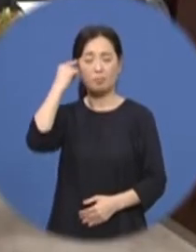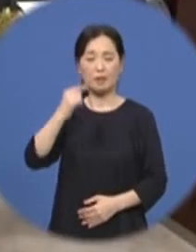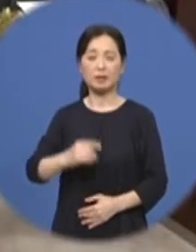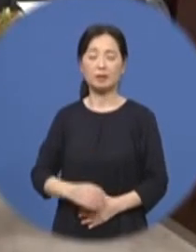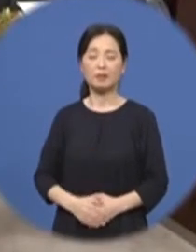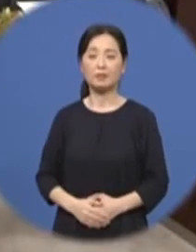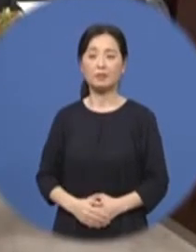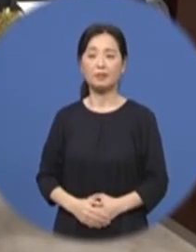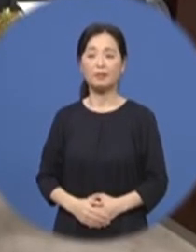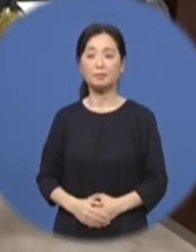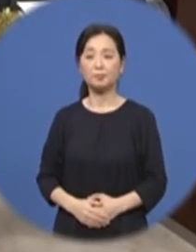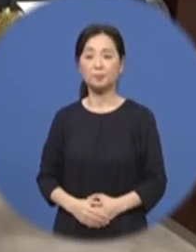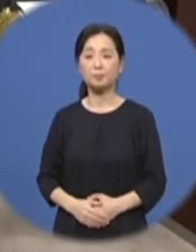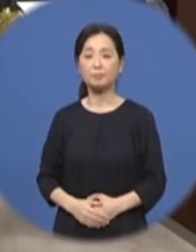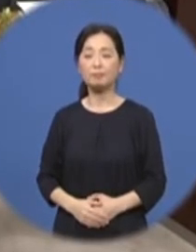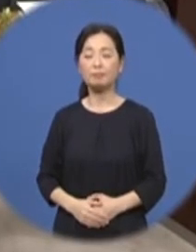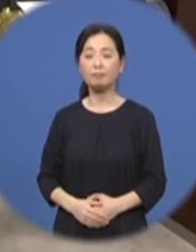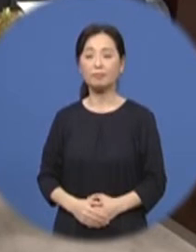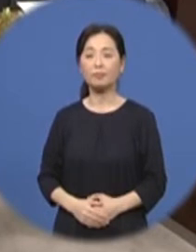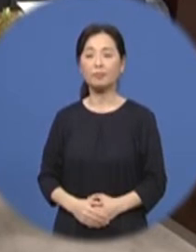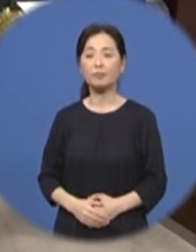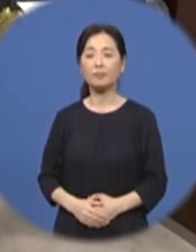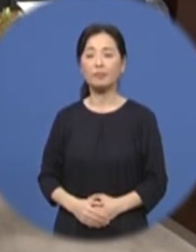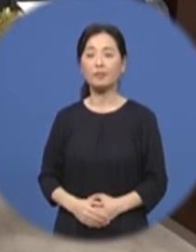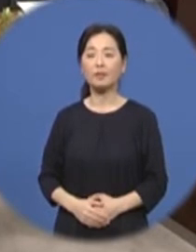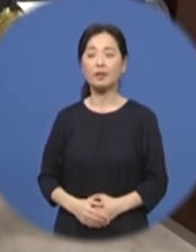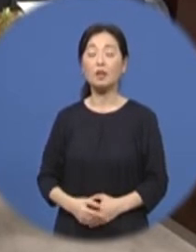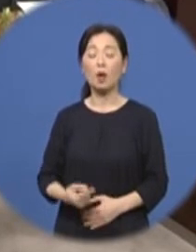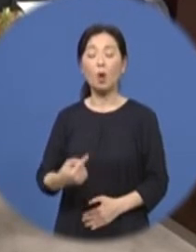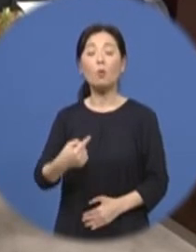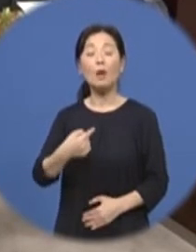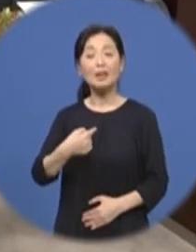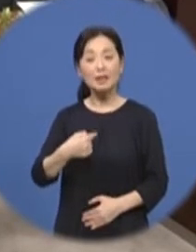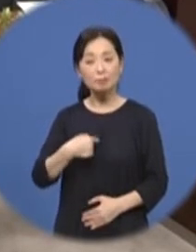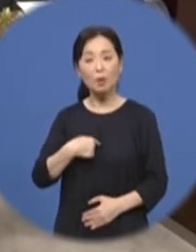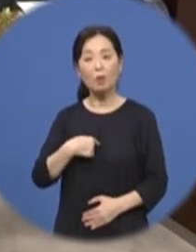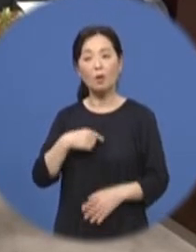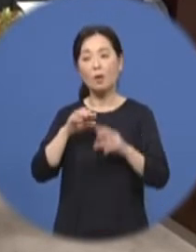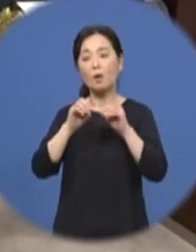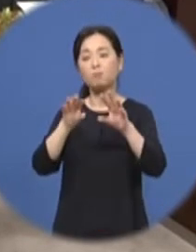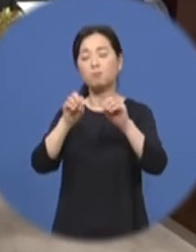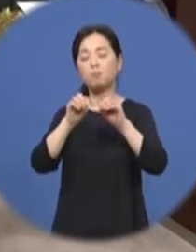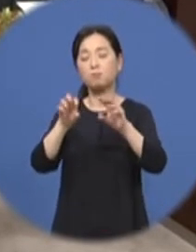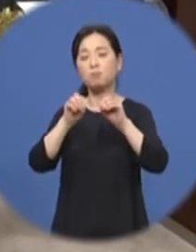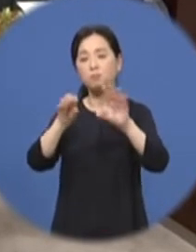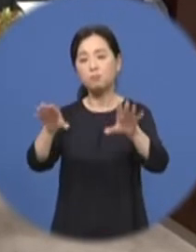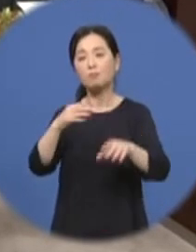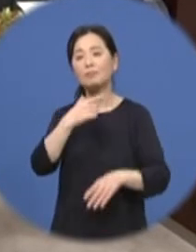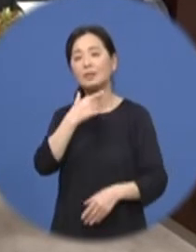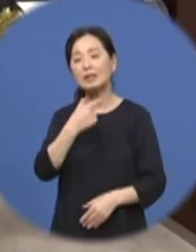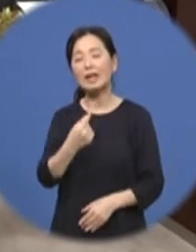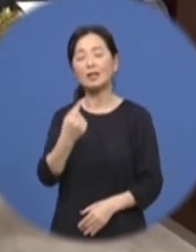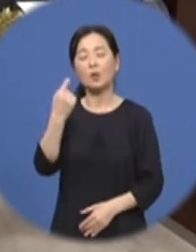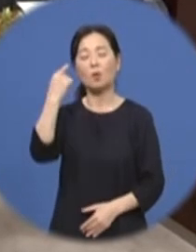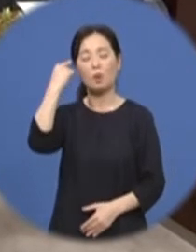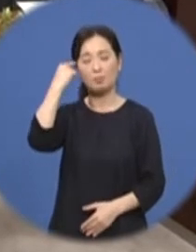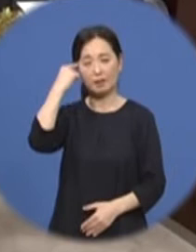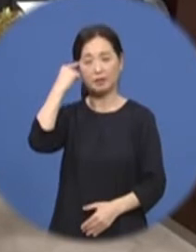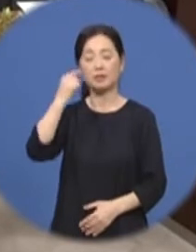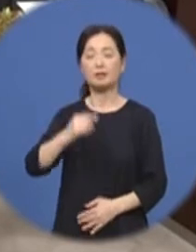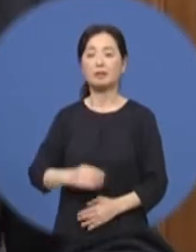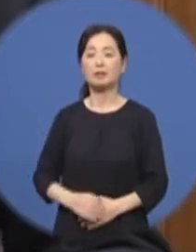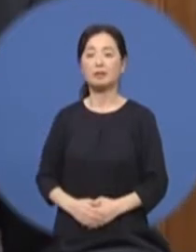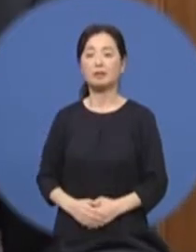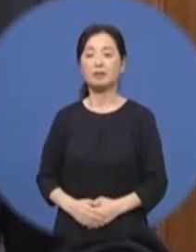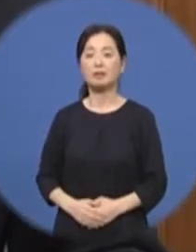はい。で、そういうことをね、私たちも、はい、私もね、はい、わーっと言い募っていかないかなというふうに思うのとか一つ